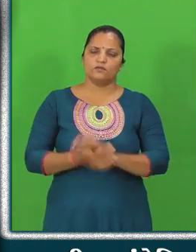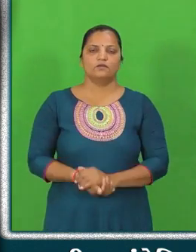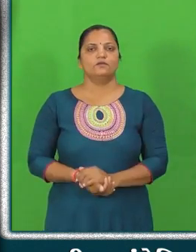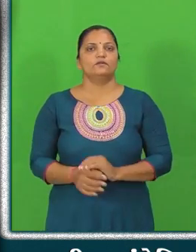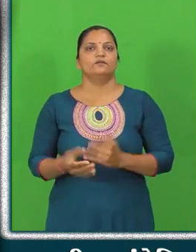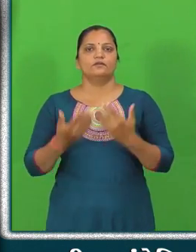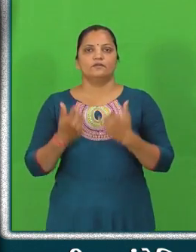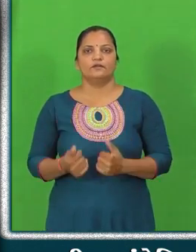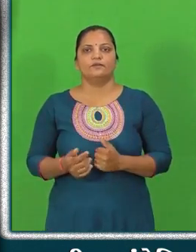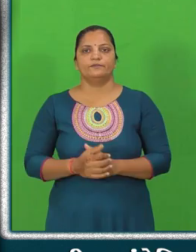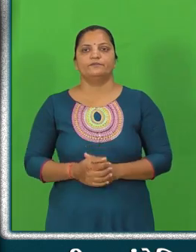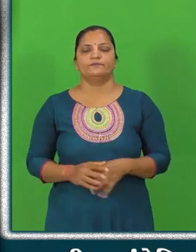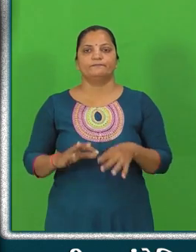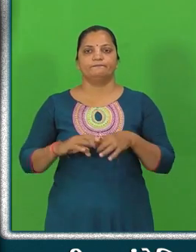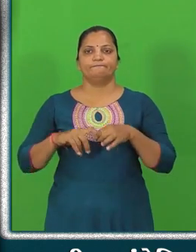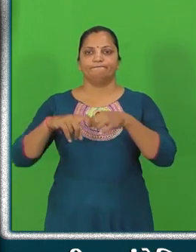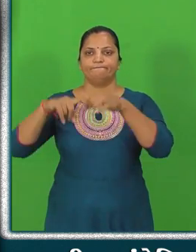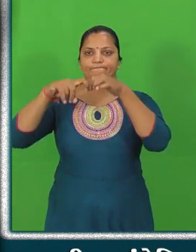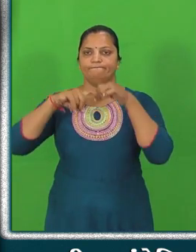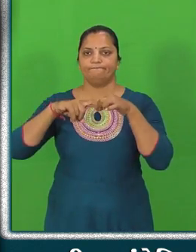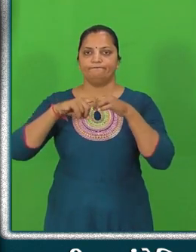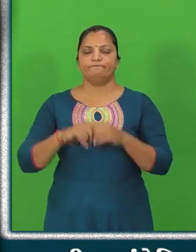આપણે